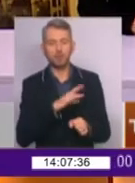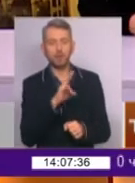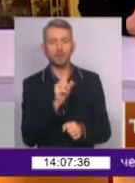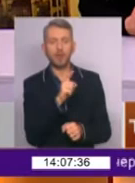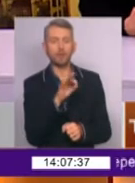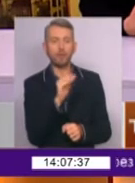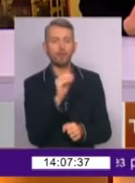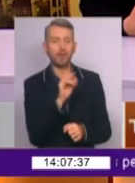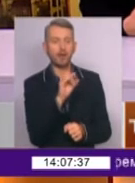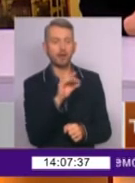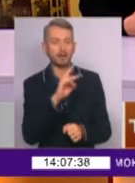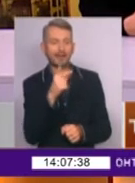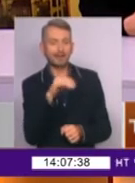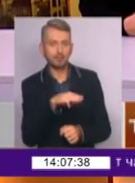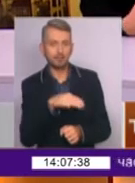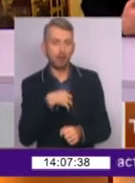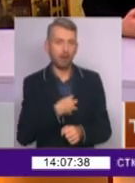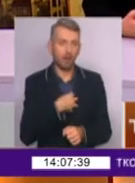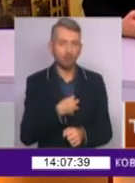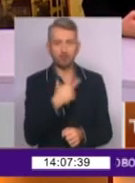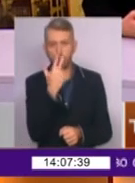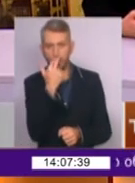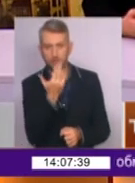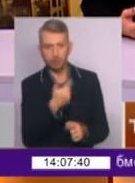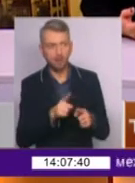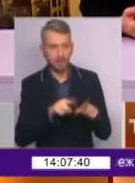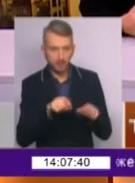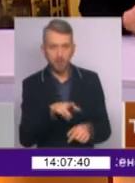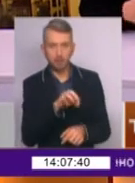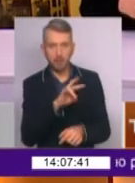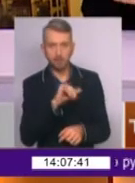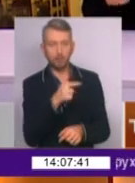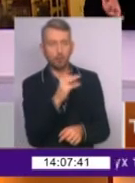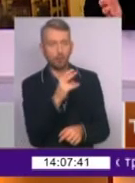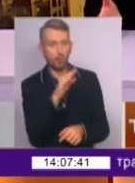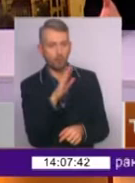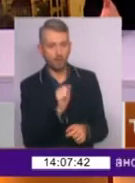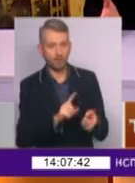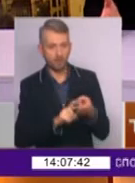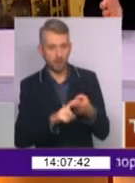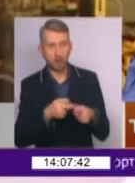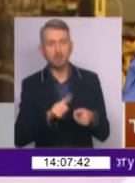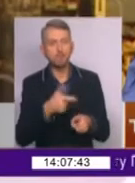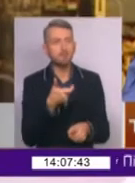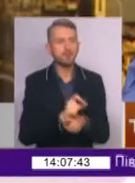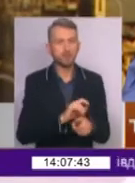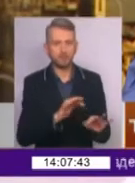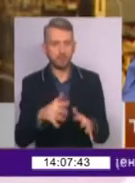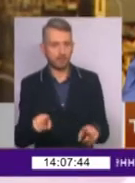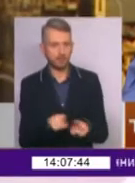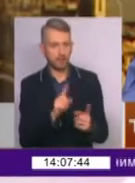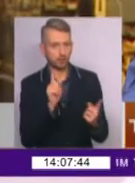назофарингіт. Це кашель, нежить. І це теж менінгококова інфекція. І це в більшості випадків таке